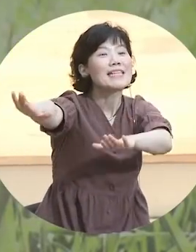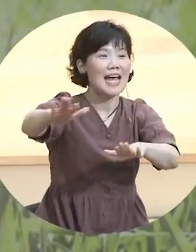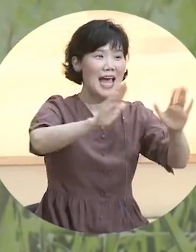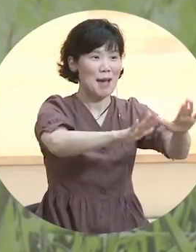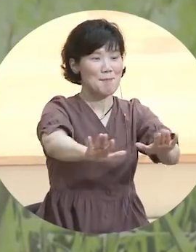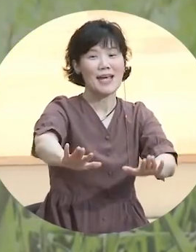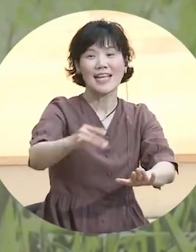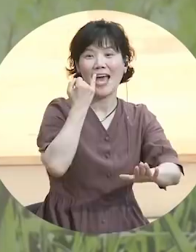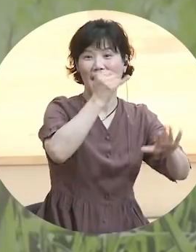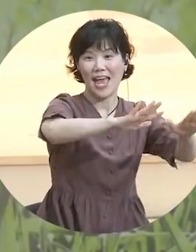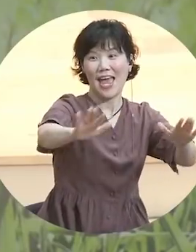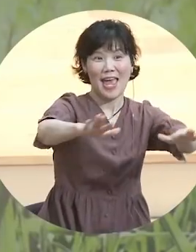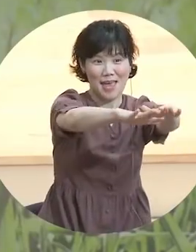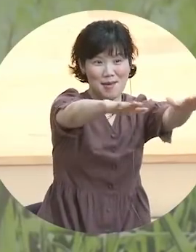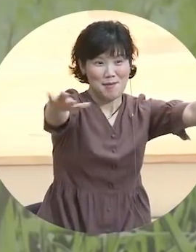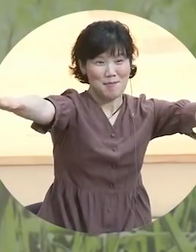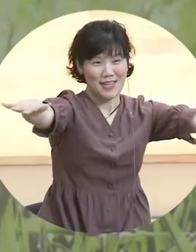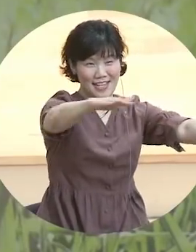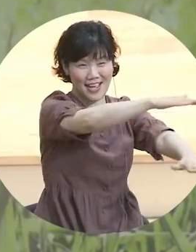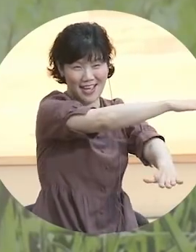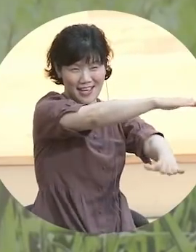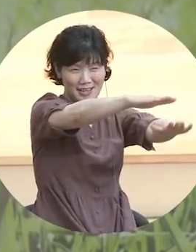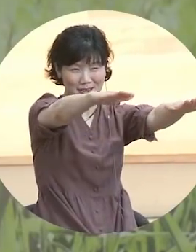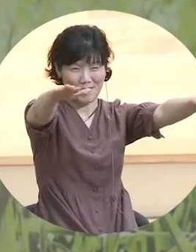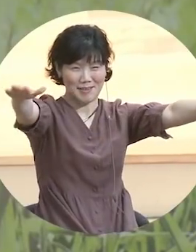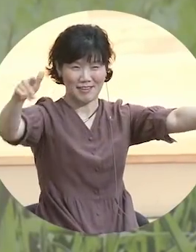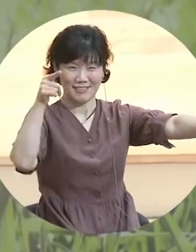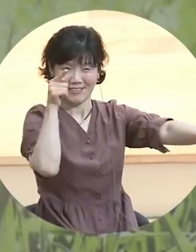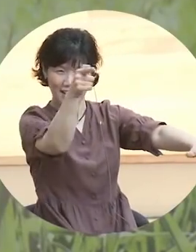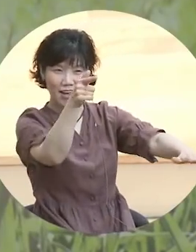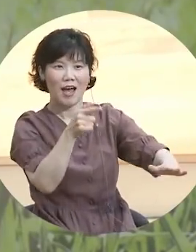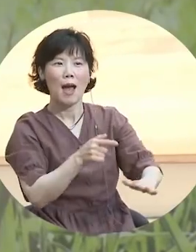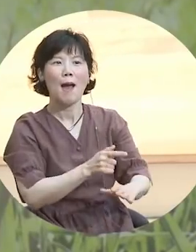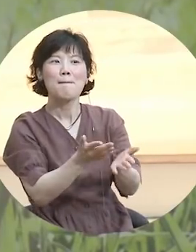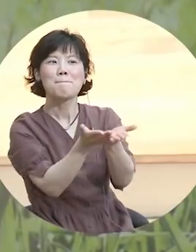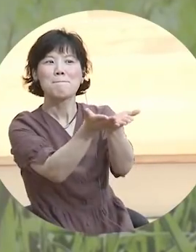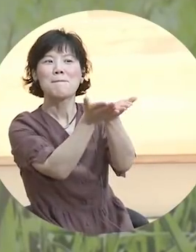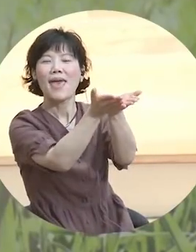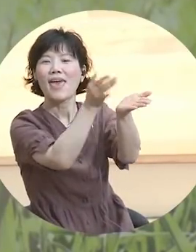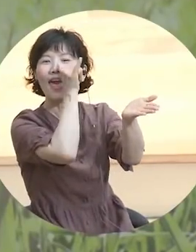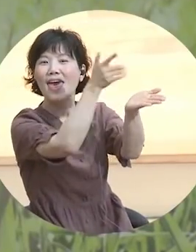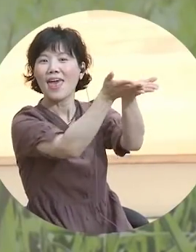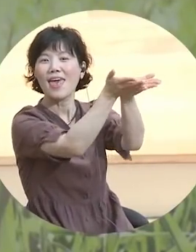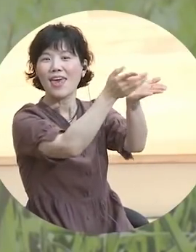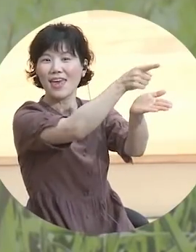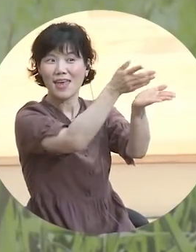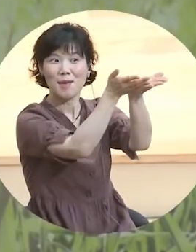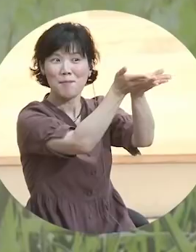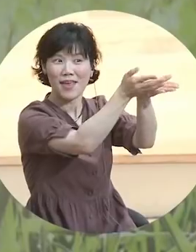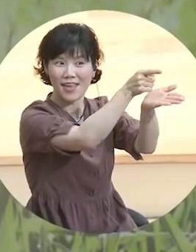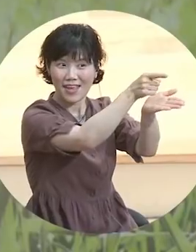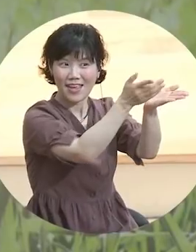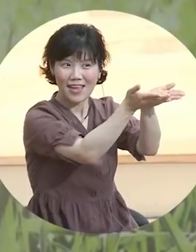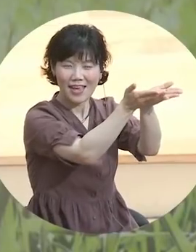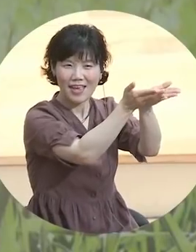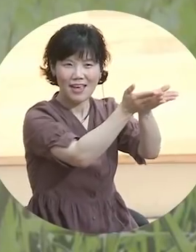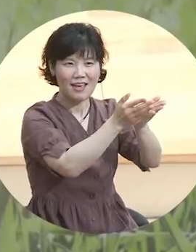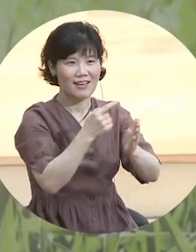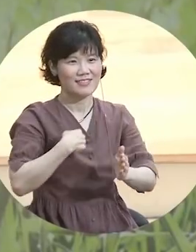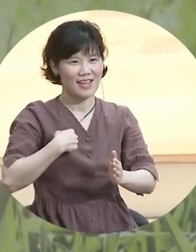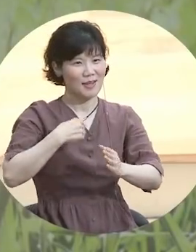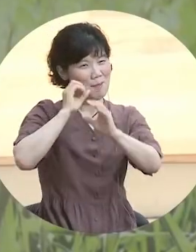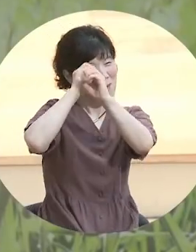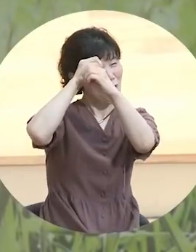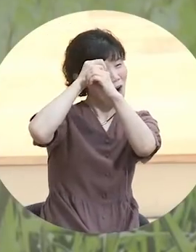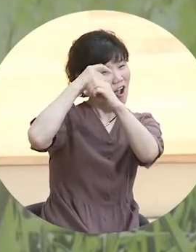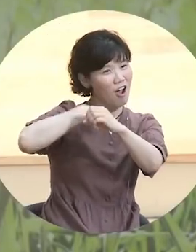바닥에 있는 저 멀리 수평선 위에 말이에요, 배가 한쪽 탁 떠 있는 거예요. 그래서 우리 손에 이제 망원경이